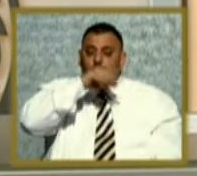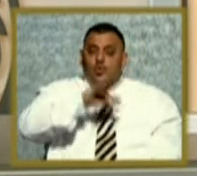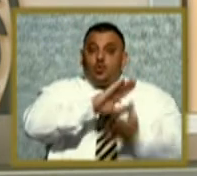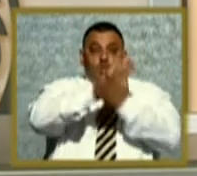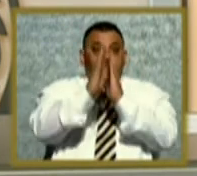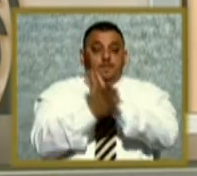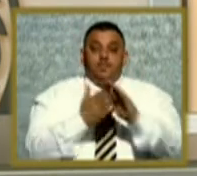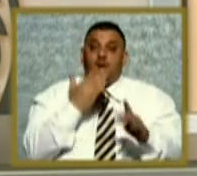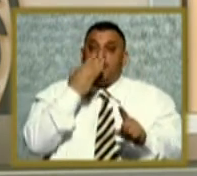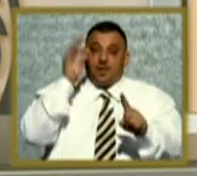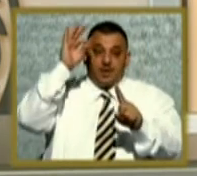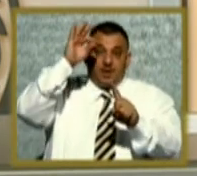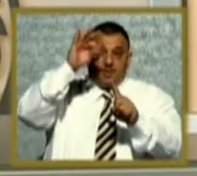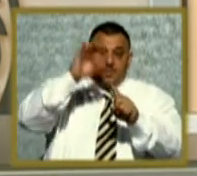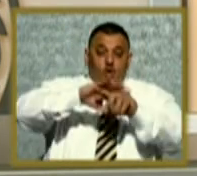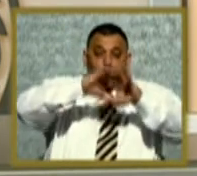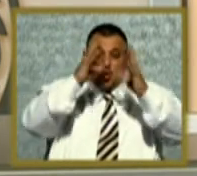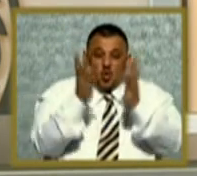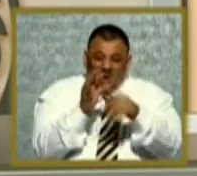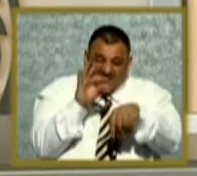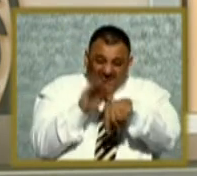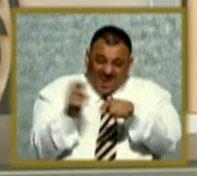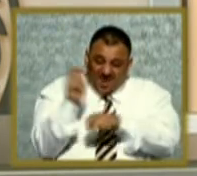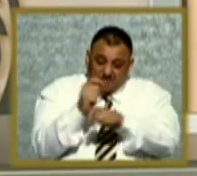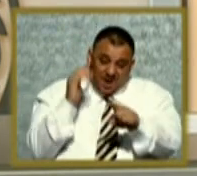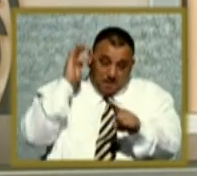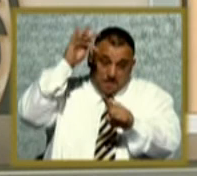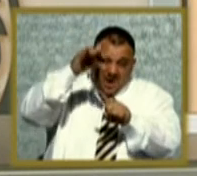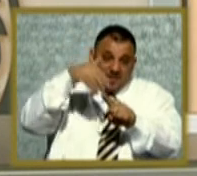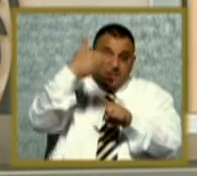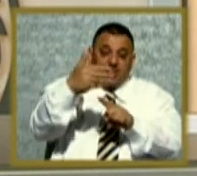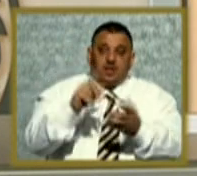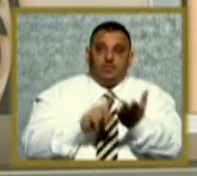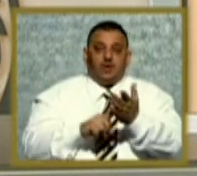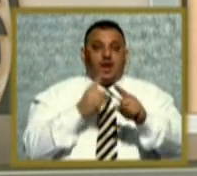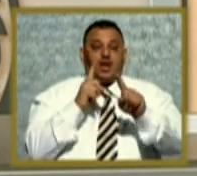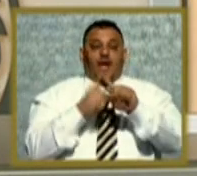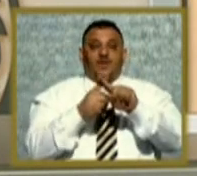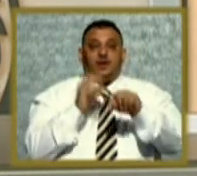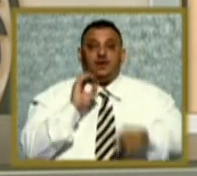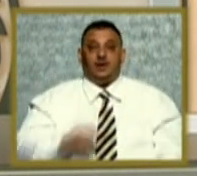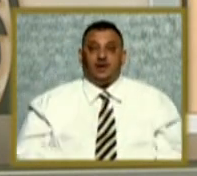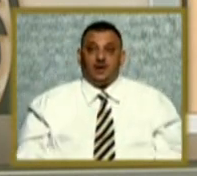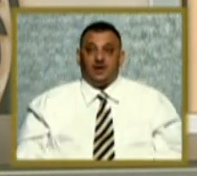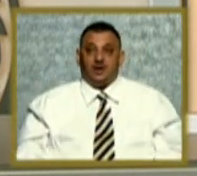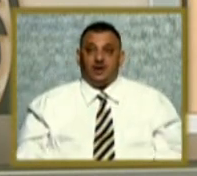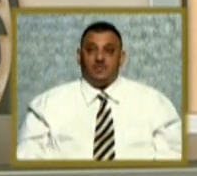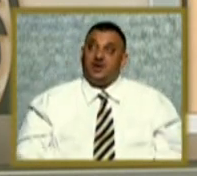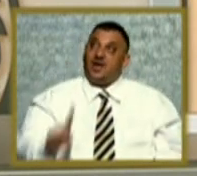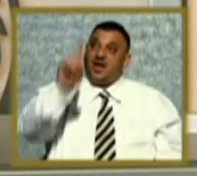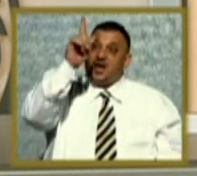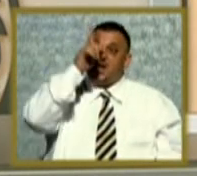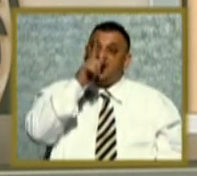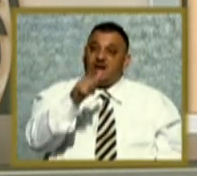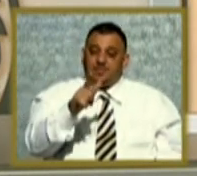زعم أن أحدا من خلق الله يعلم الغيب فقد كفر بالله رب العالمين. ولذلك عز وجل